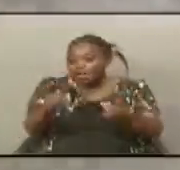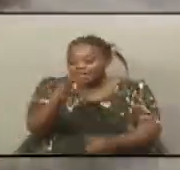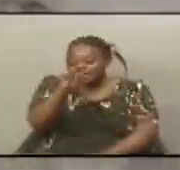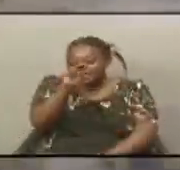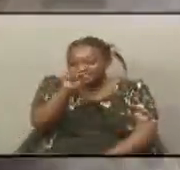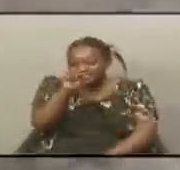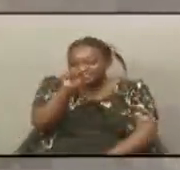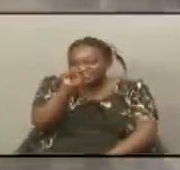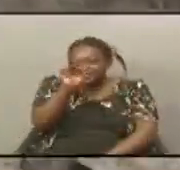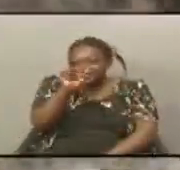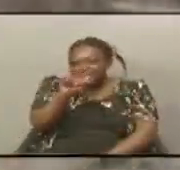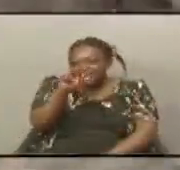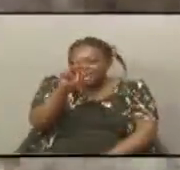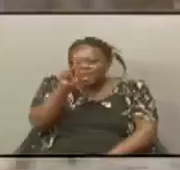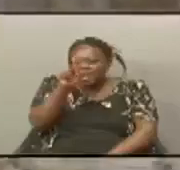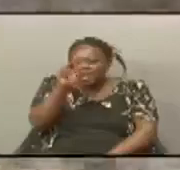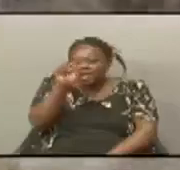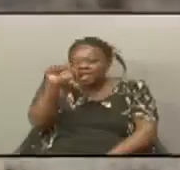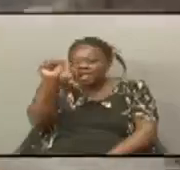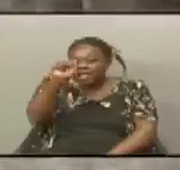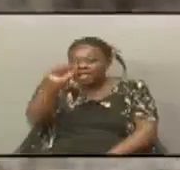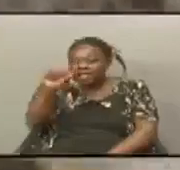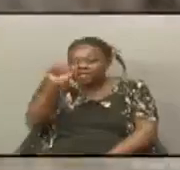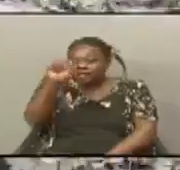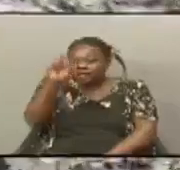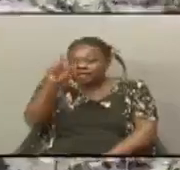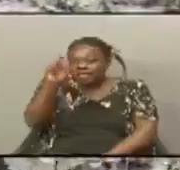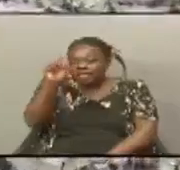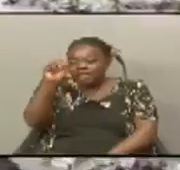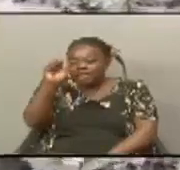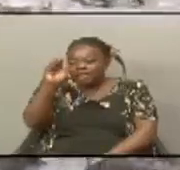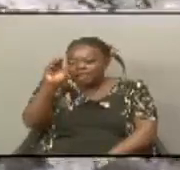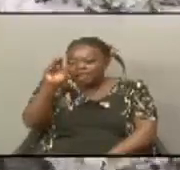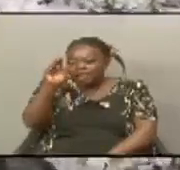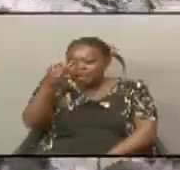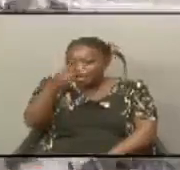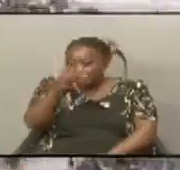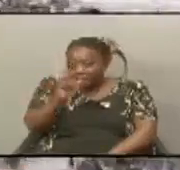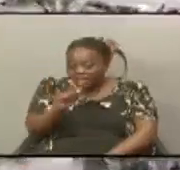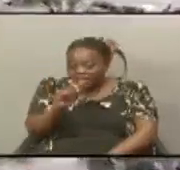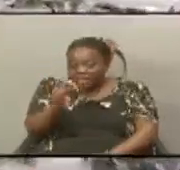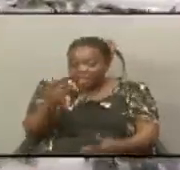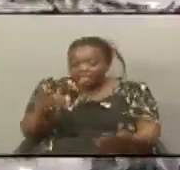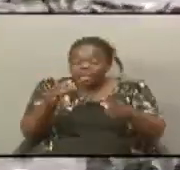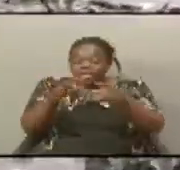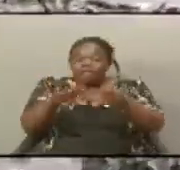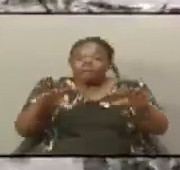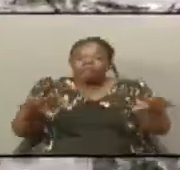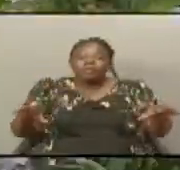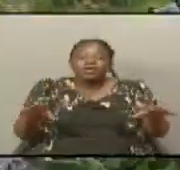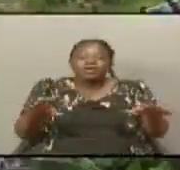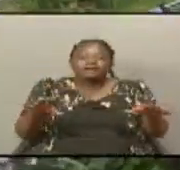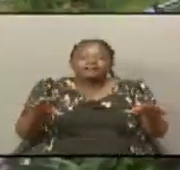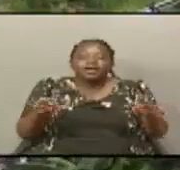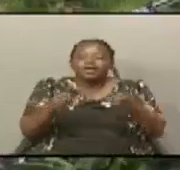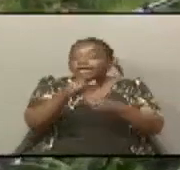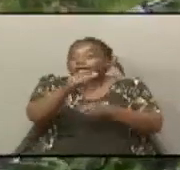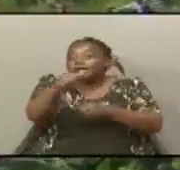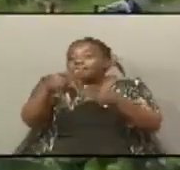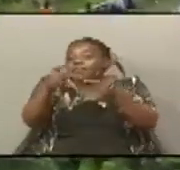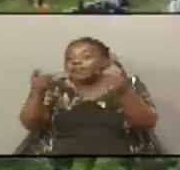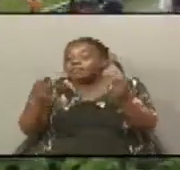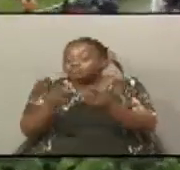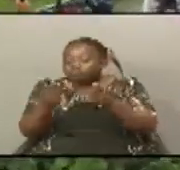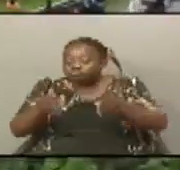Nyakisanga, Kamwiri Kwizi, Saluti NB, Agataliikonfuufu wa Kitoolo n'ekisagazi. Oluguudo